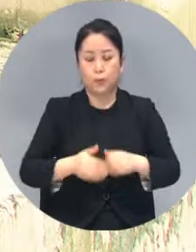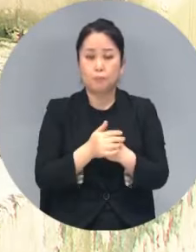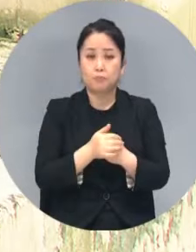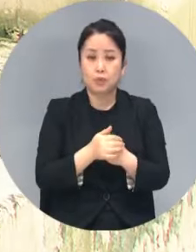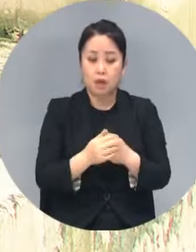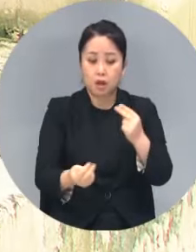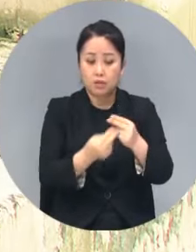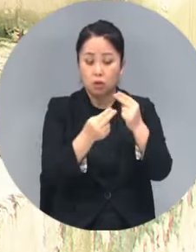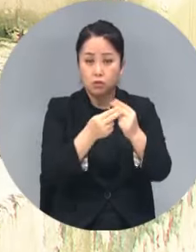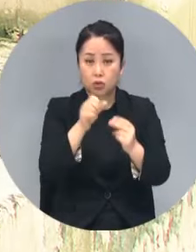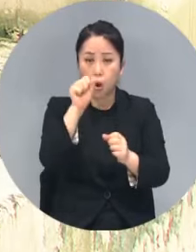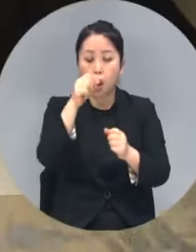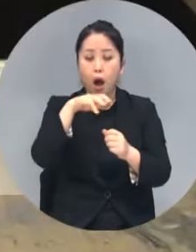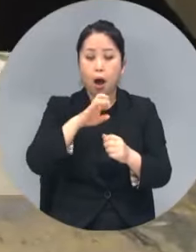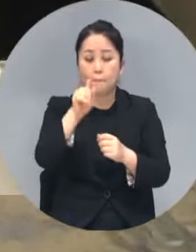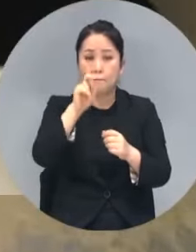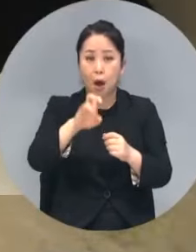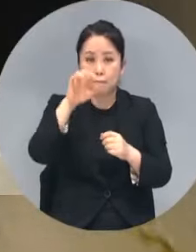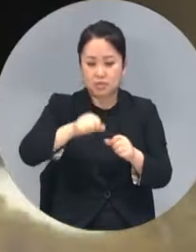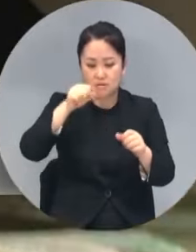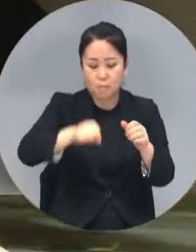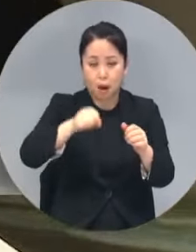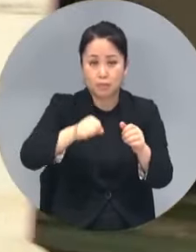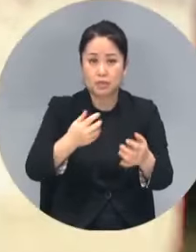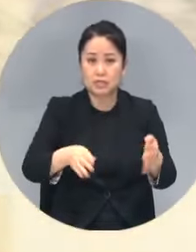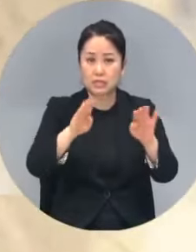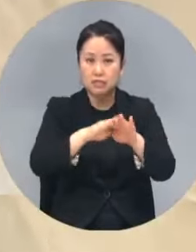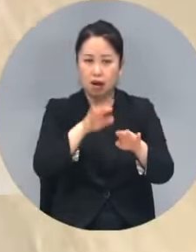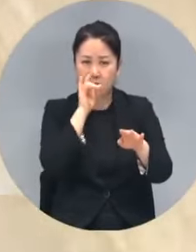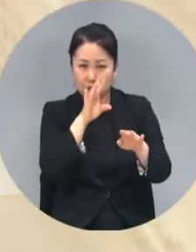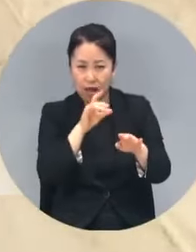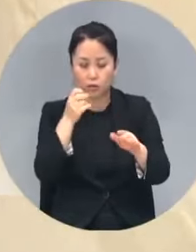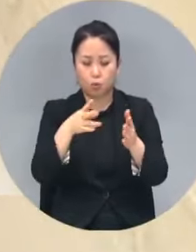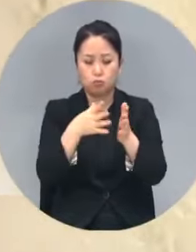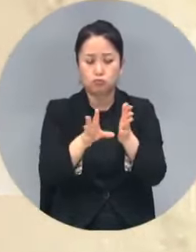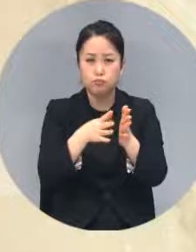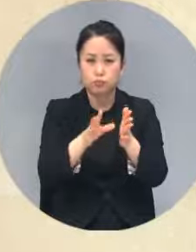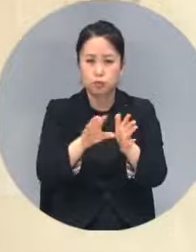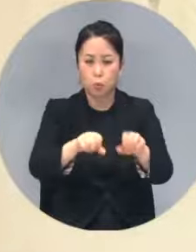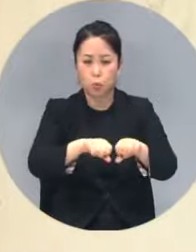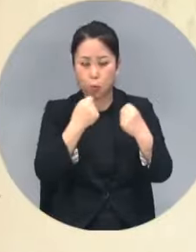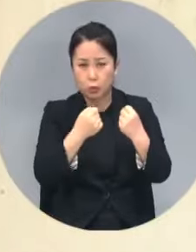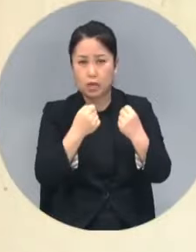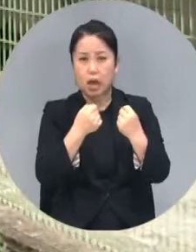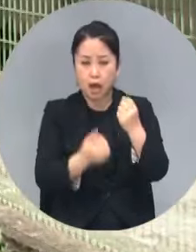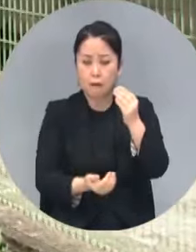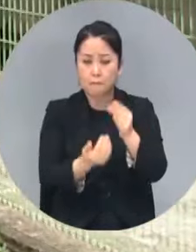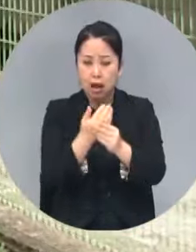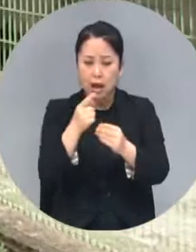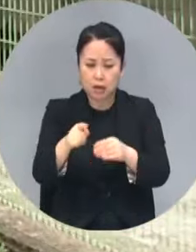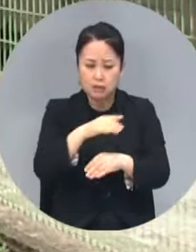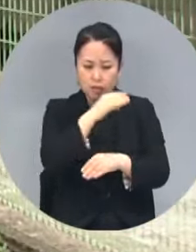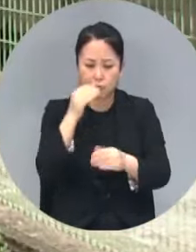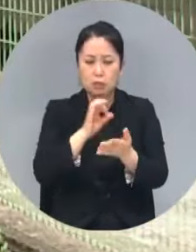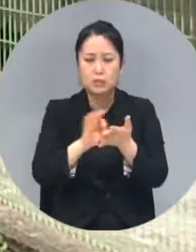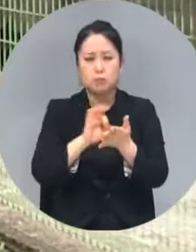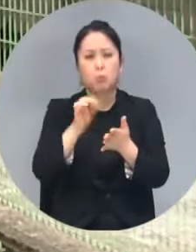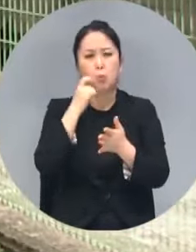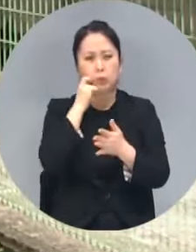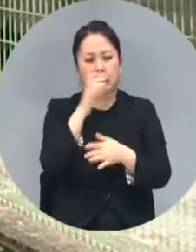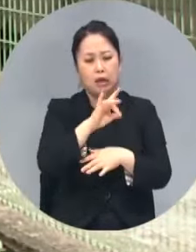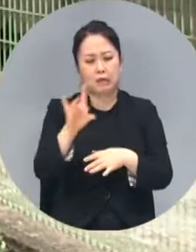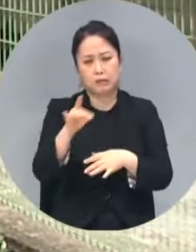저류조 펌프 시설이 아예 작동하지 않거나 핵심 부품들이 고장나 제역할을 하지 못하는 사례가 많기